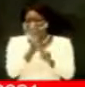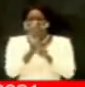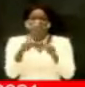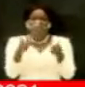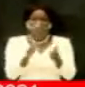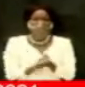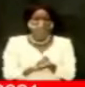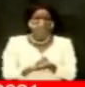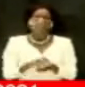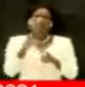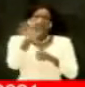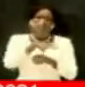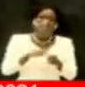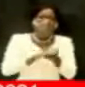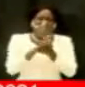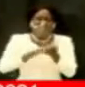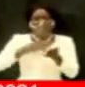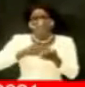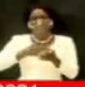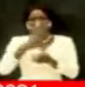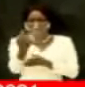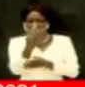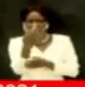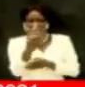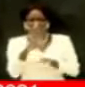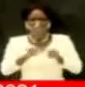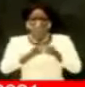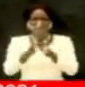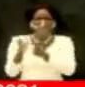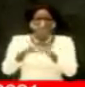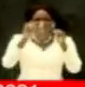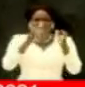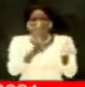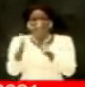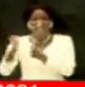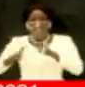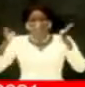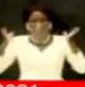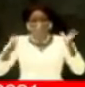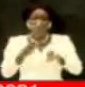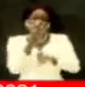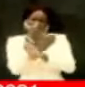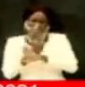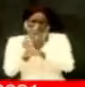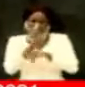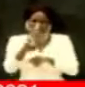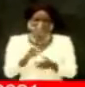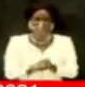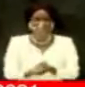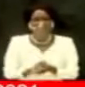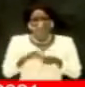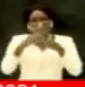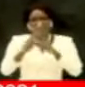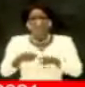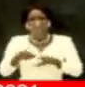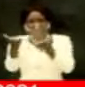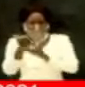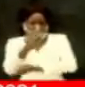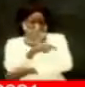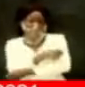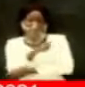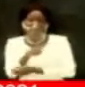titengepo mbali yayikulu kuti tionetsetse tikutsata ndondomeko oziteteza komanso dukubira ndithu kukatenga katemera amene chikati